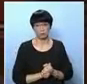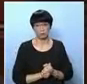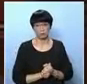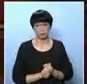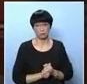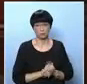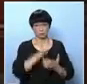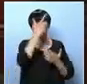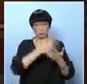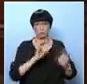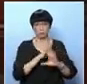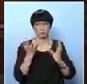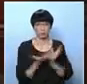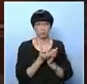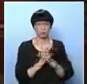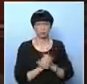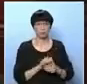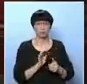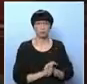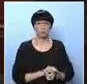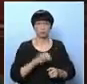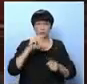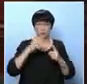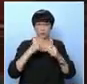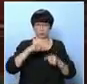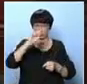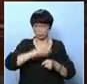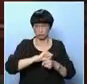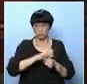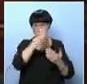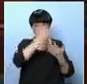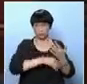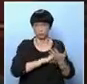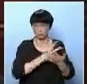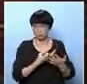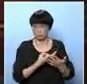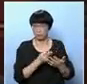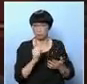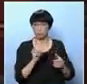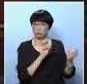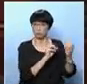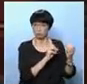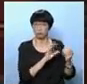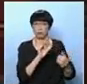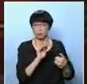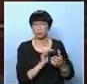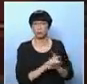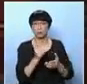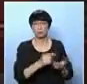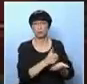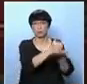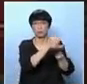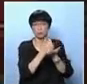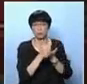嗰個政策機構、批審機構，為我哋想放咁嘅人。啲政策可唔可以調整？我哋同你有商有量，我哋要咁樣輸入人